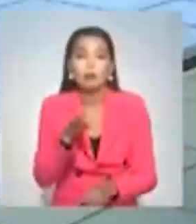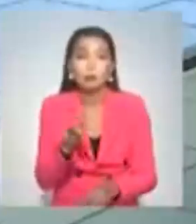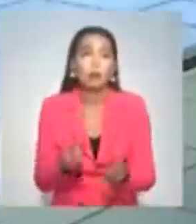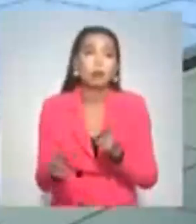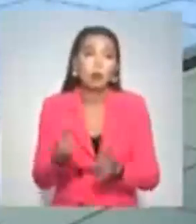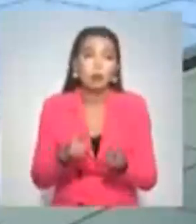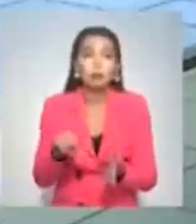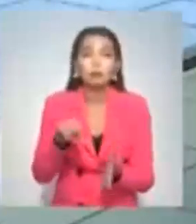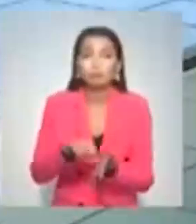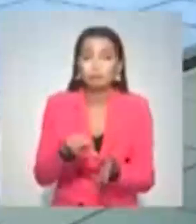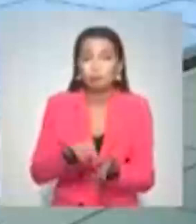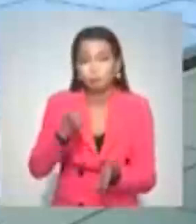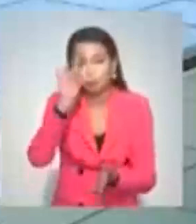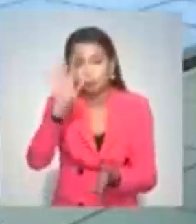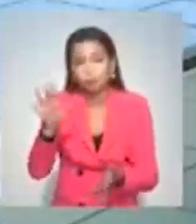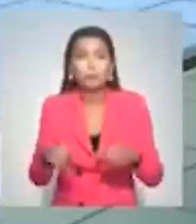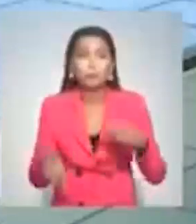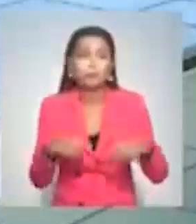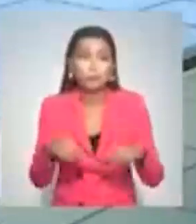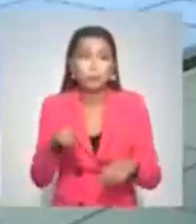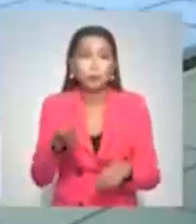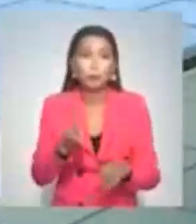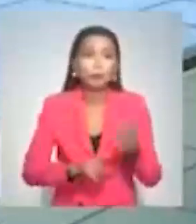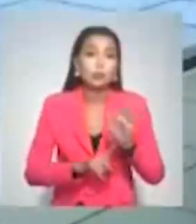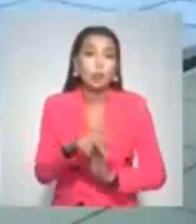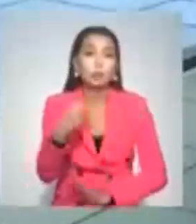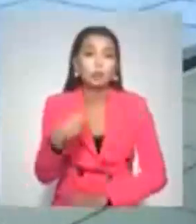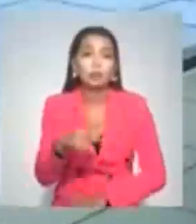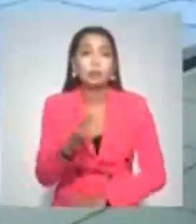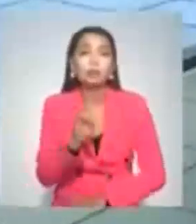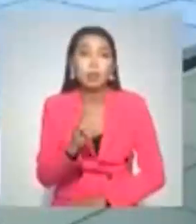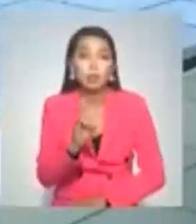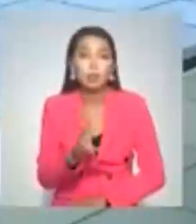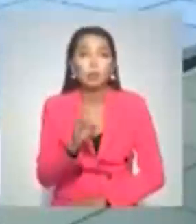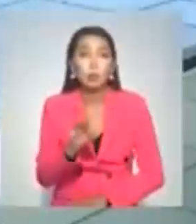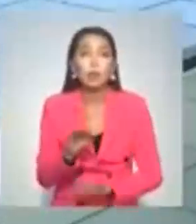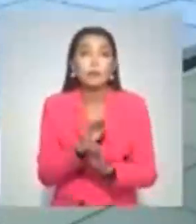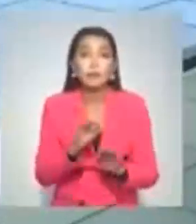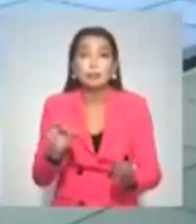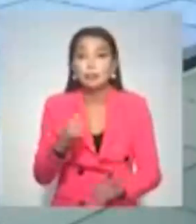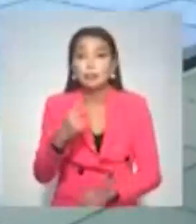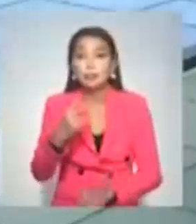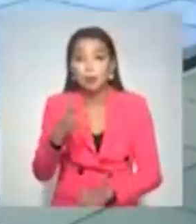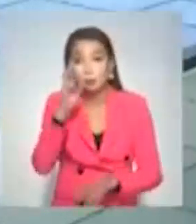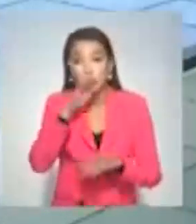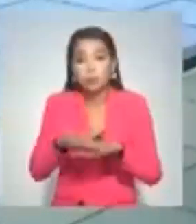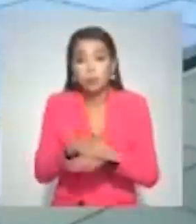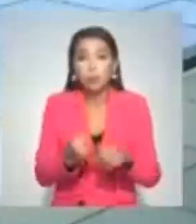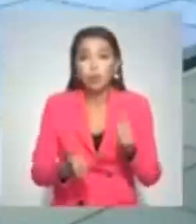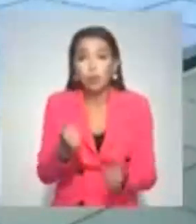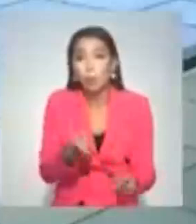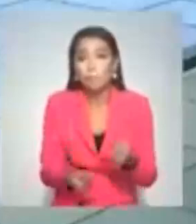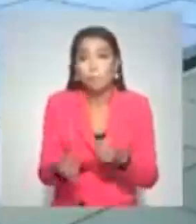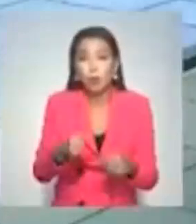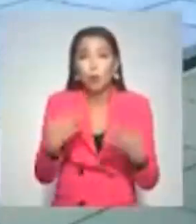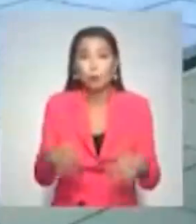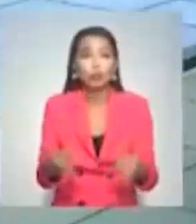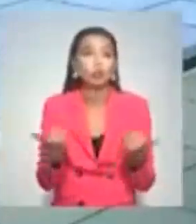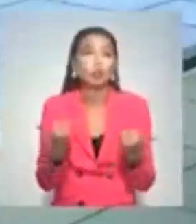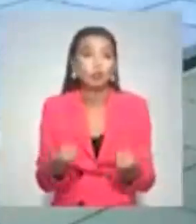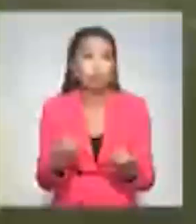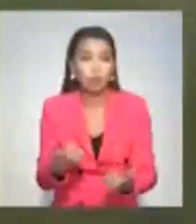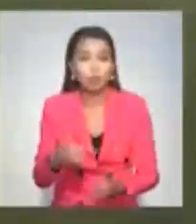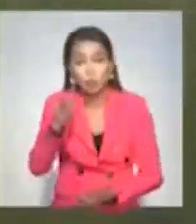принять чемпионат мира по футболу. Он стартует 20 ноября, однако дети из 25 стран соревнуются между собой уже